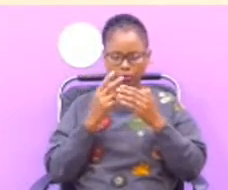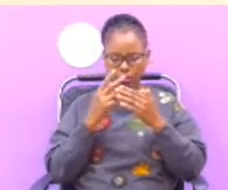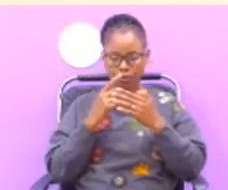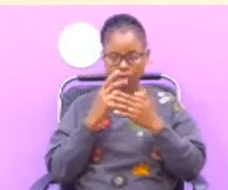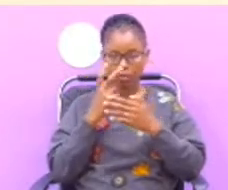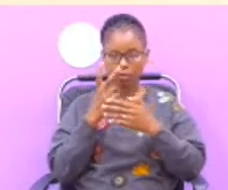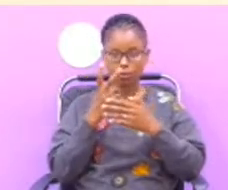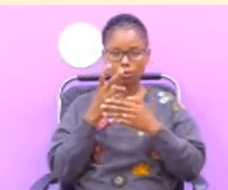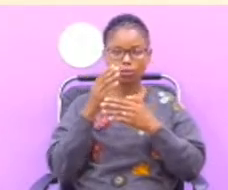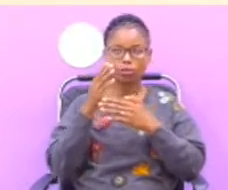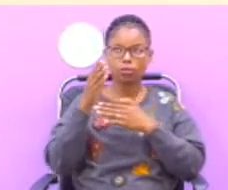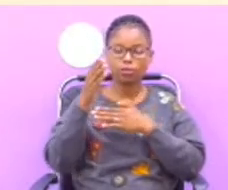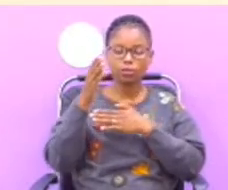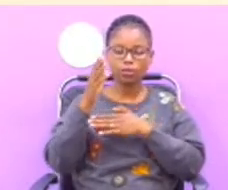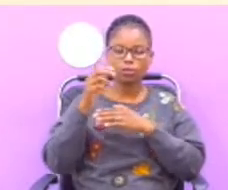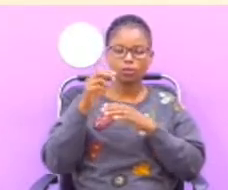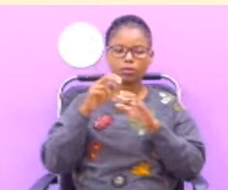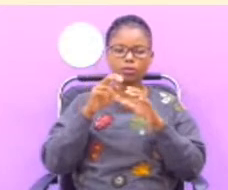arũngiĩ kĩgongona-inĩ